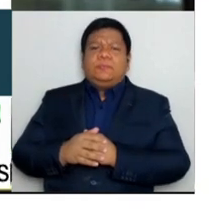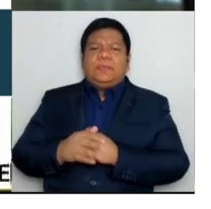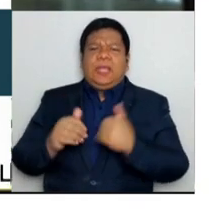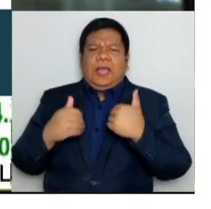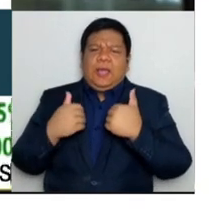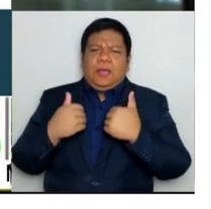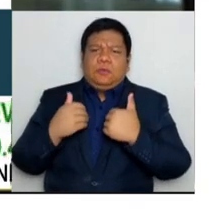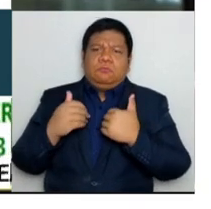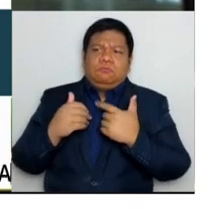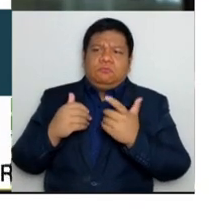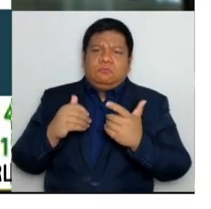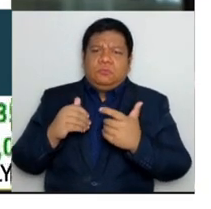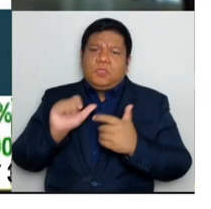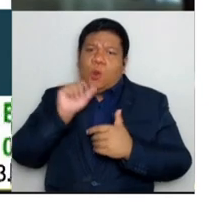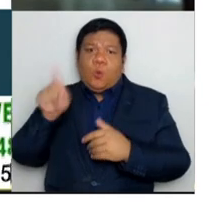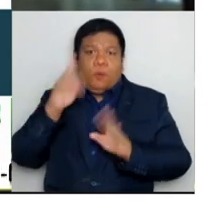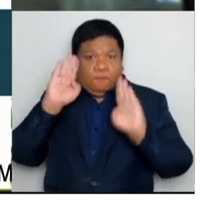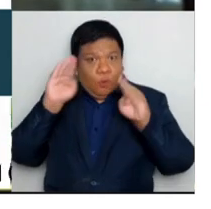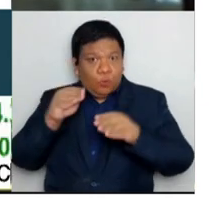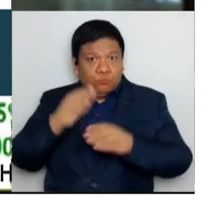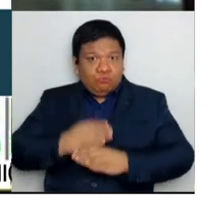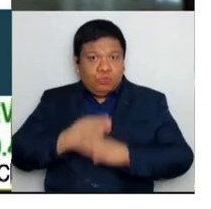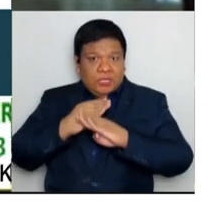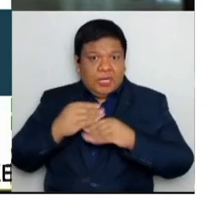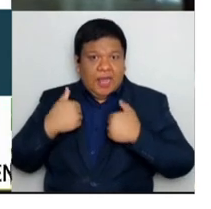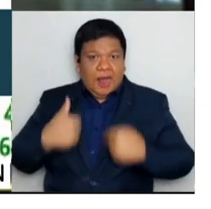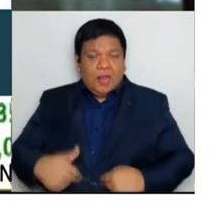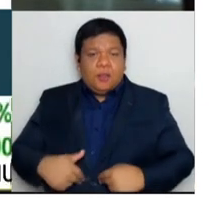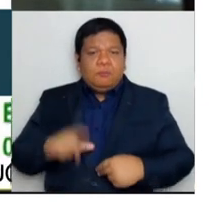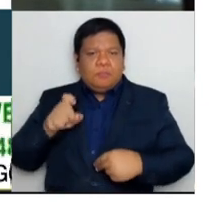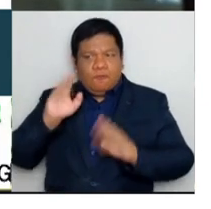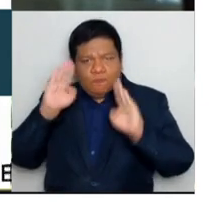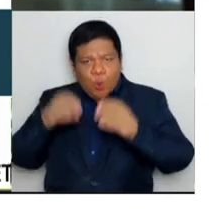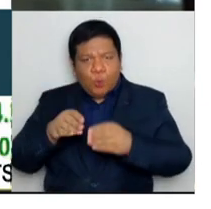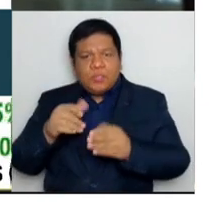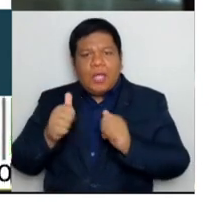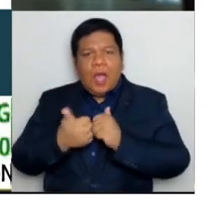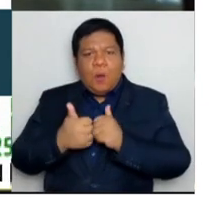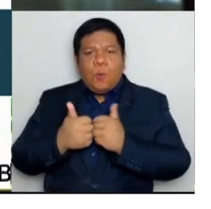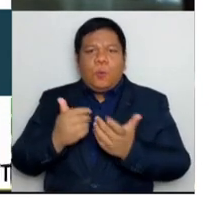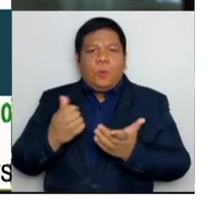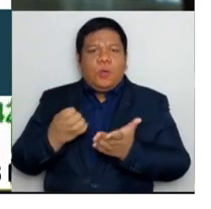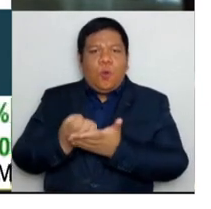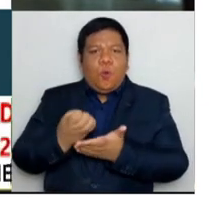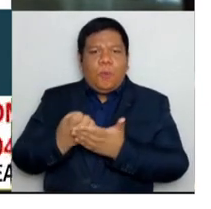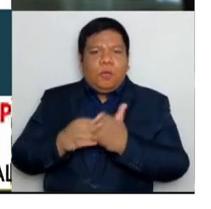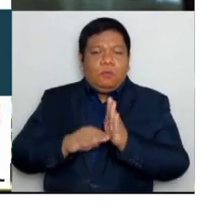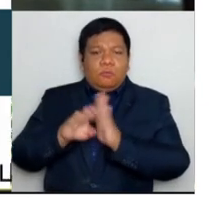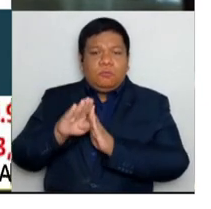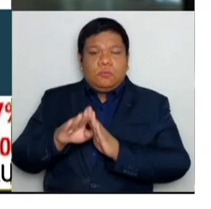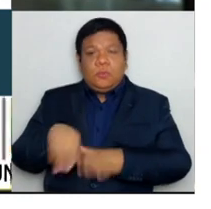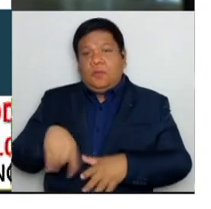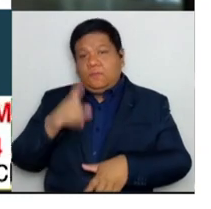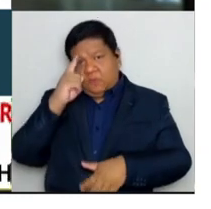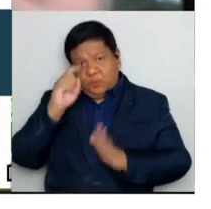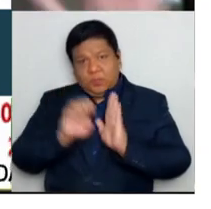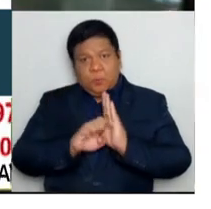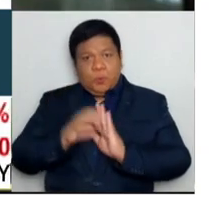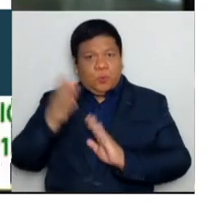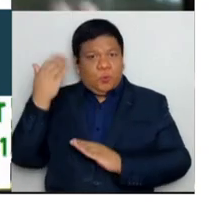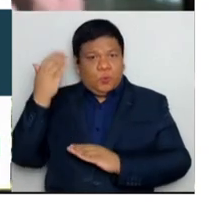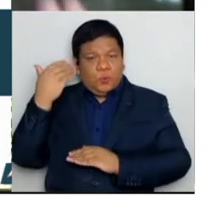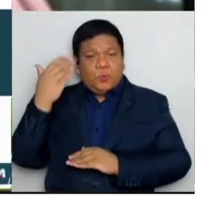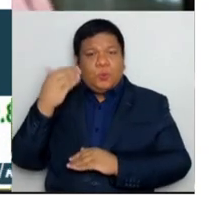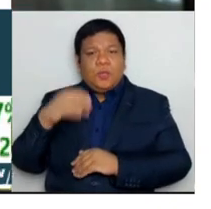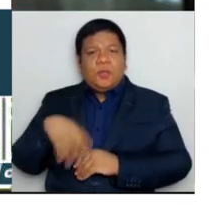pagprotekta ng ating kalusugan, kailangan economic recovery. For example, yung ginawa kong batas nung ako'y bata pang senador, yung PESO